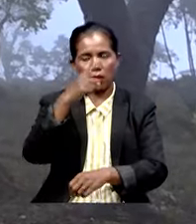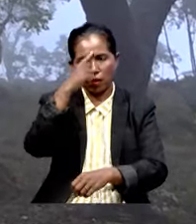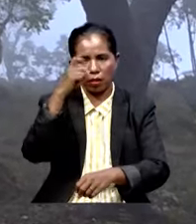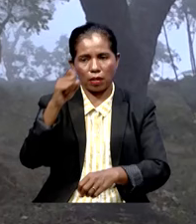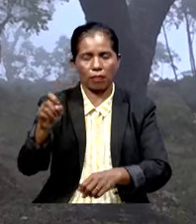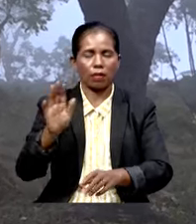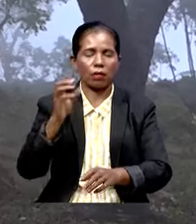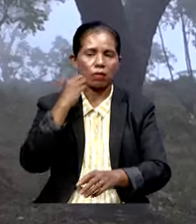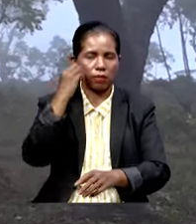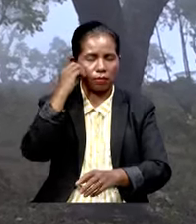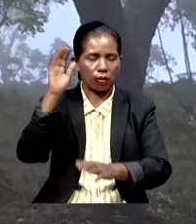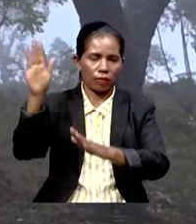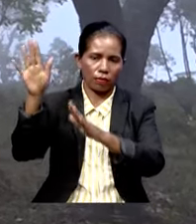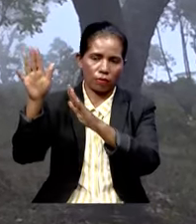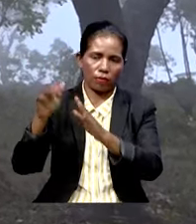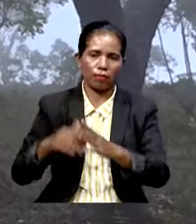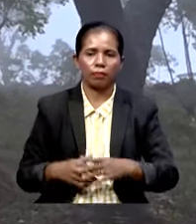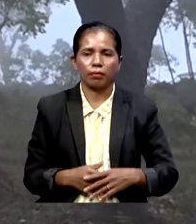iha foholeten.